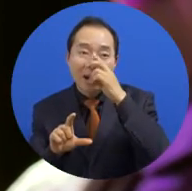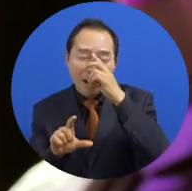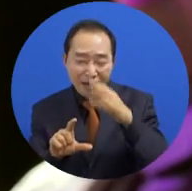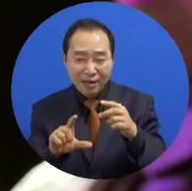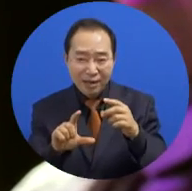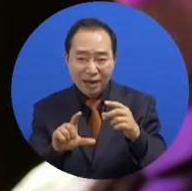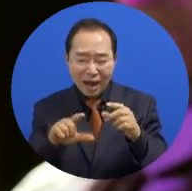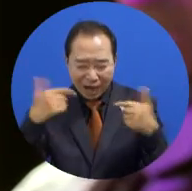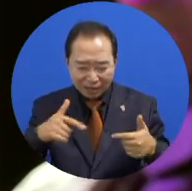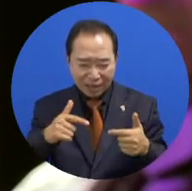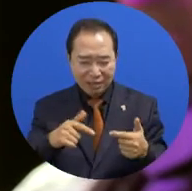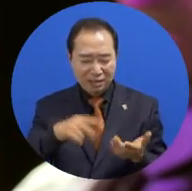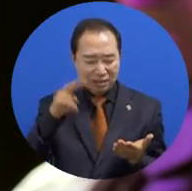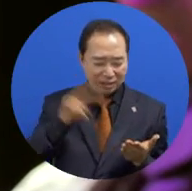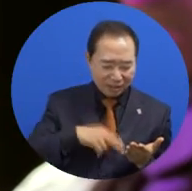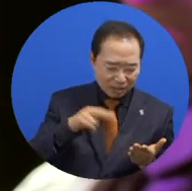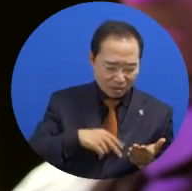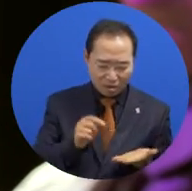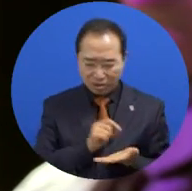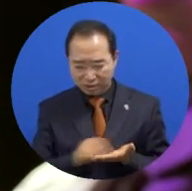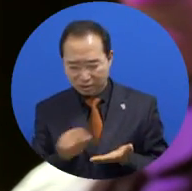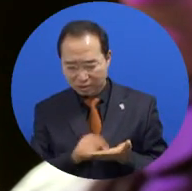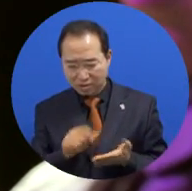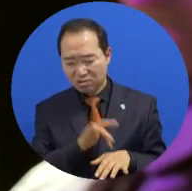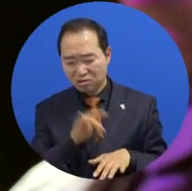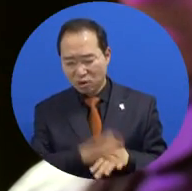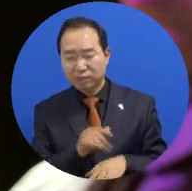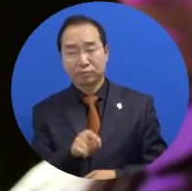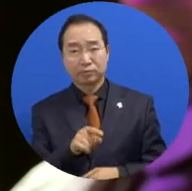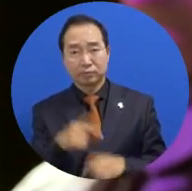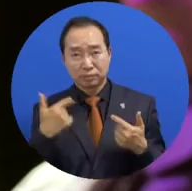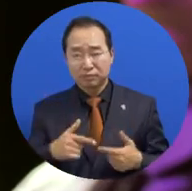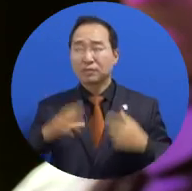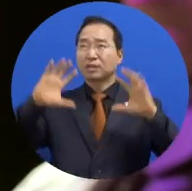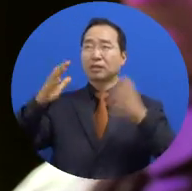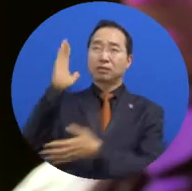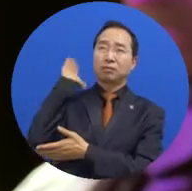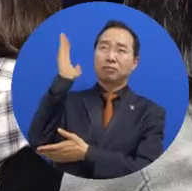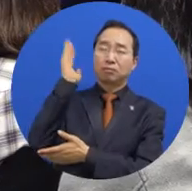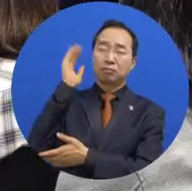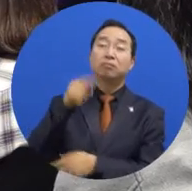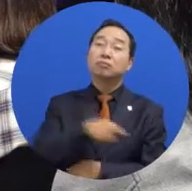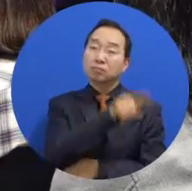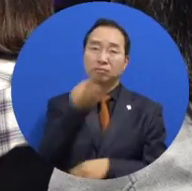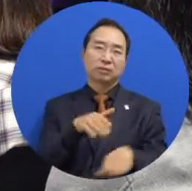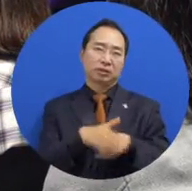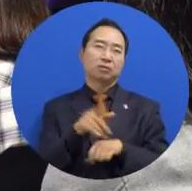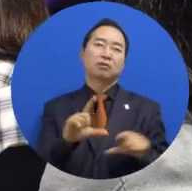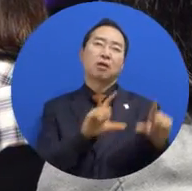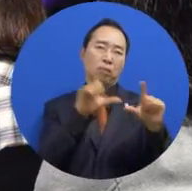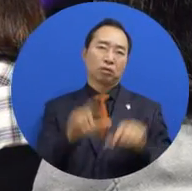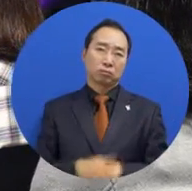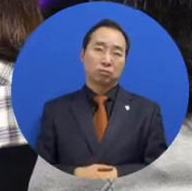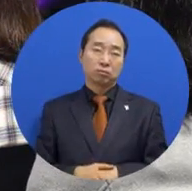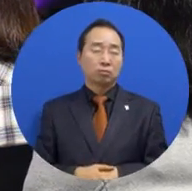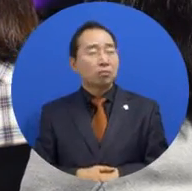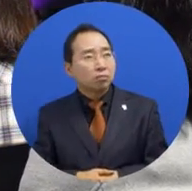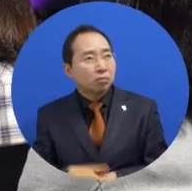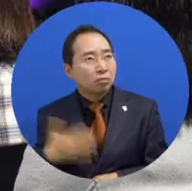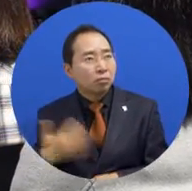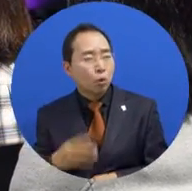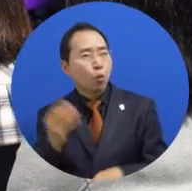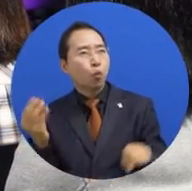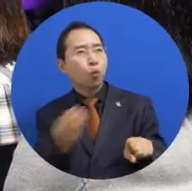다 읽고 쓰는 거예요. 그리고 전 세계인을 향해서 말하는 거고. 그래서 제가 감히 거룩하다는 말을 붙인